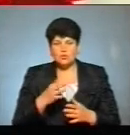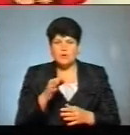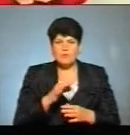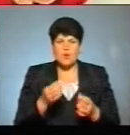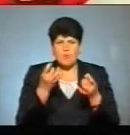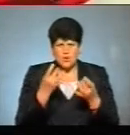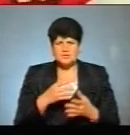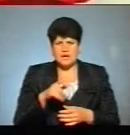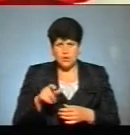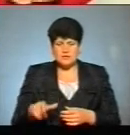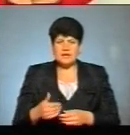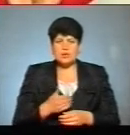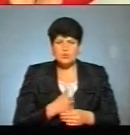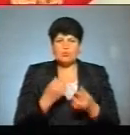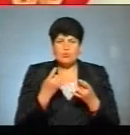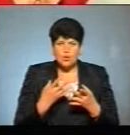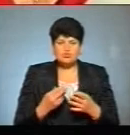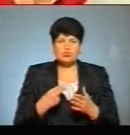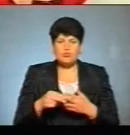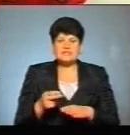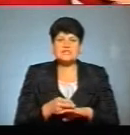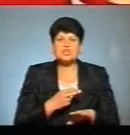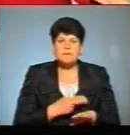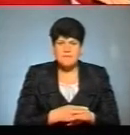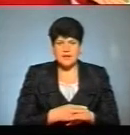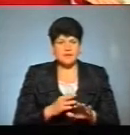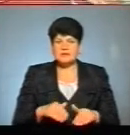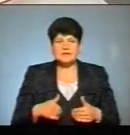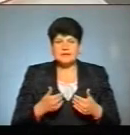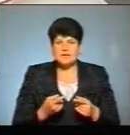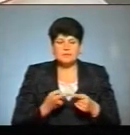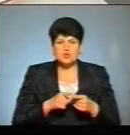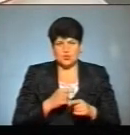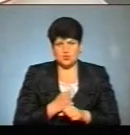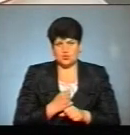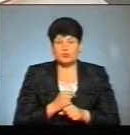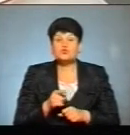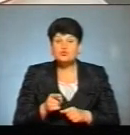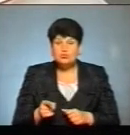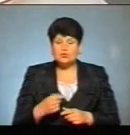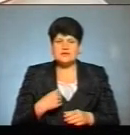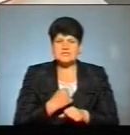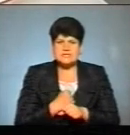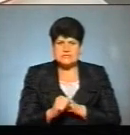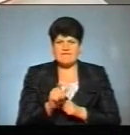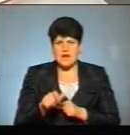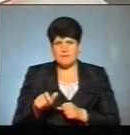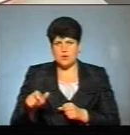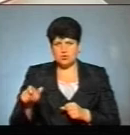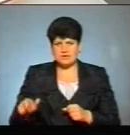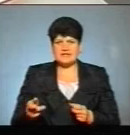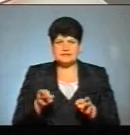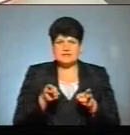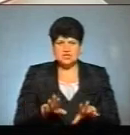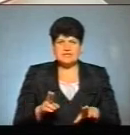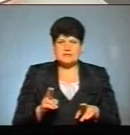простих людей, яка хоче просто купити шкарпетки. Ми не даємо йому цього зробити. Чому ми заставляємо людей